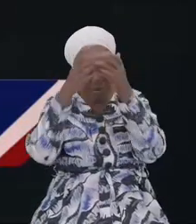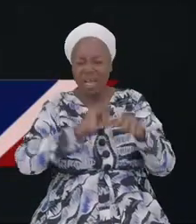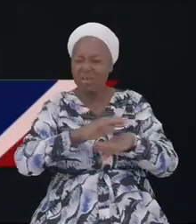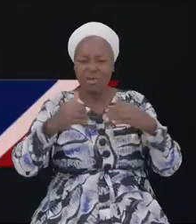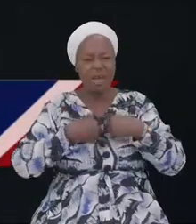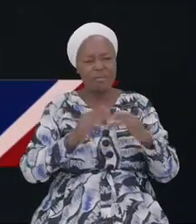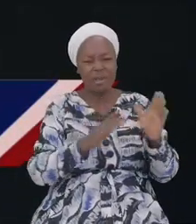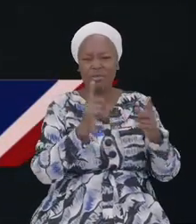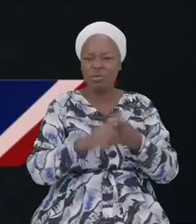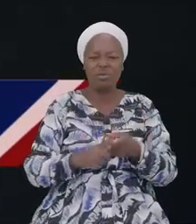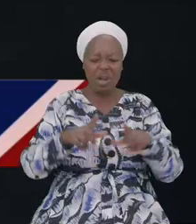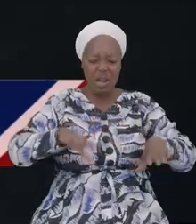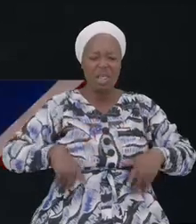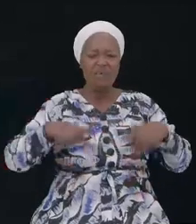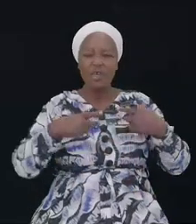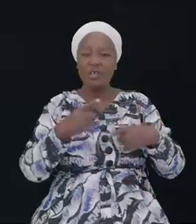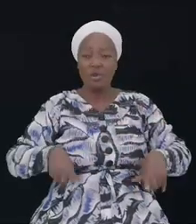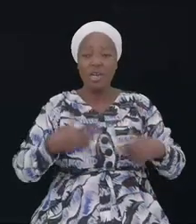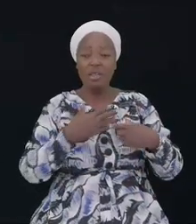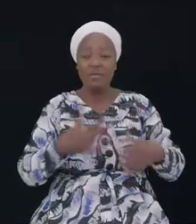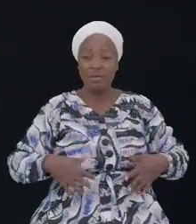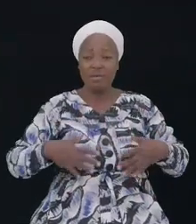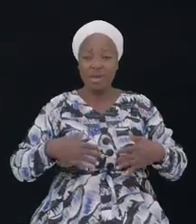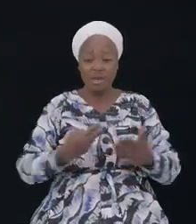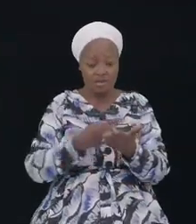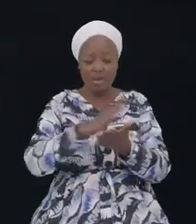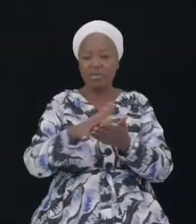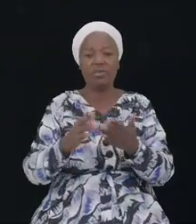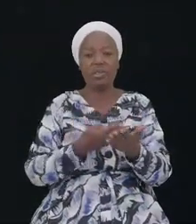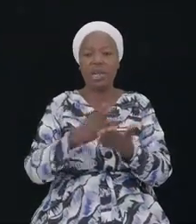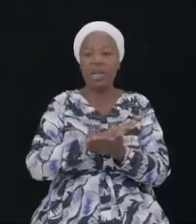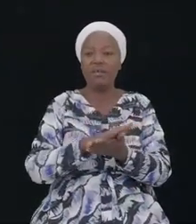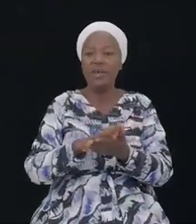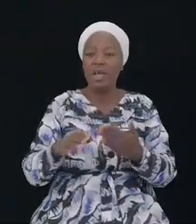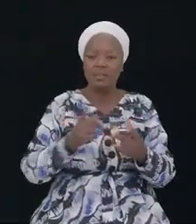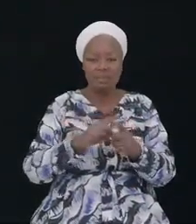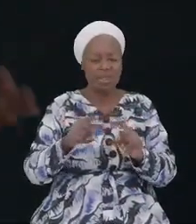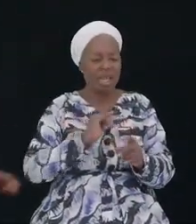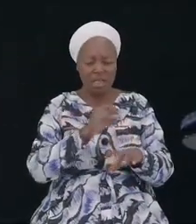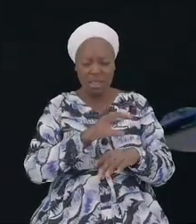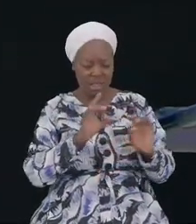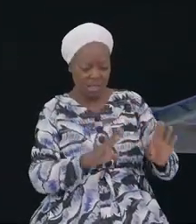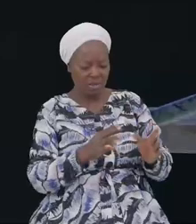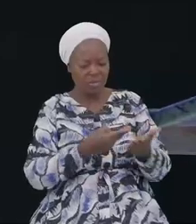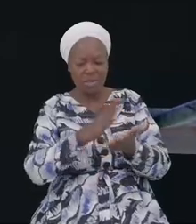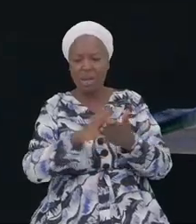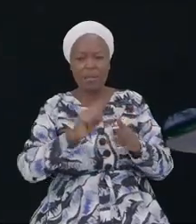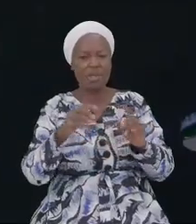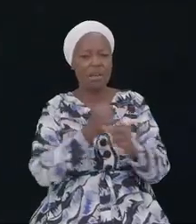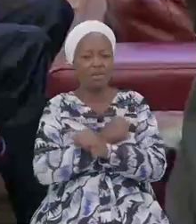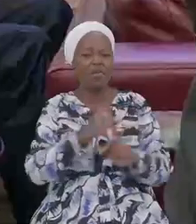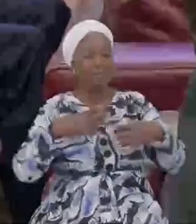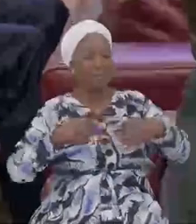l'intention de vivre une vie de justice, je n'aime pas la sainteté, mais j'aime la guérison. Dieu dit, ah, maintenant,